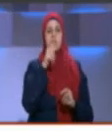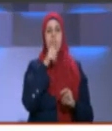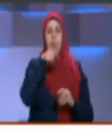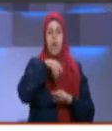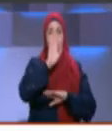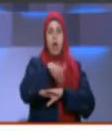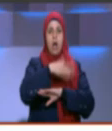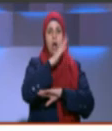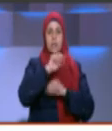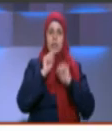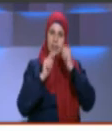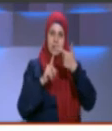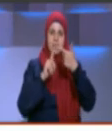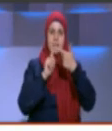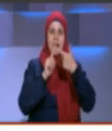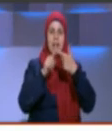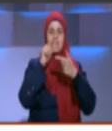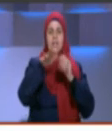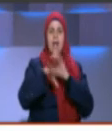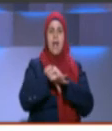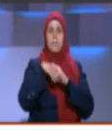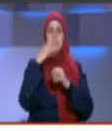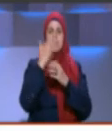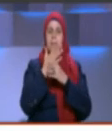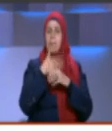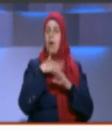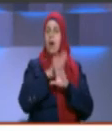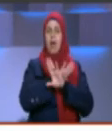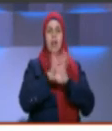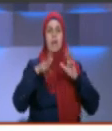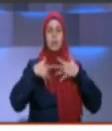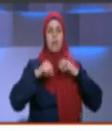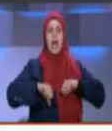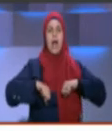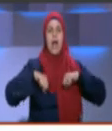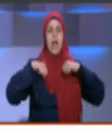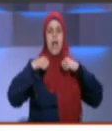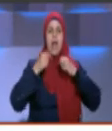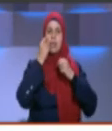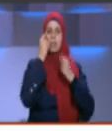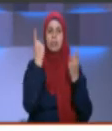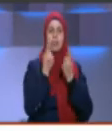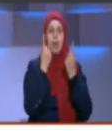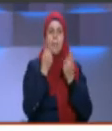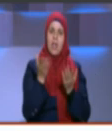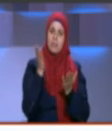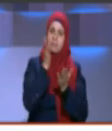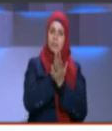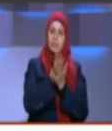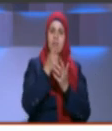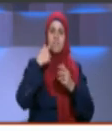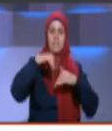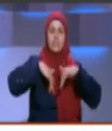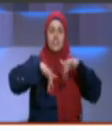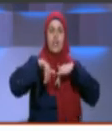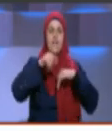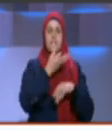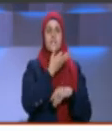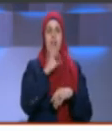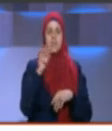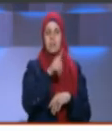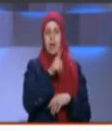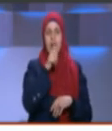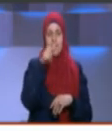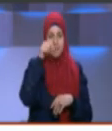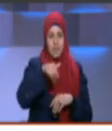الثانية، وهي في إطار الخروج إلى الحياة شبه الطبيعية. نانسي، من المعروف أن إدوارد فيليب كان